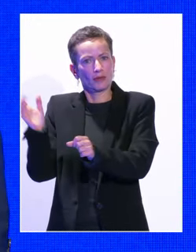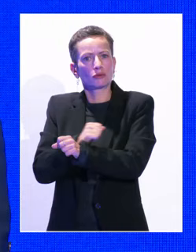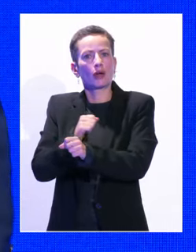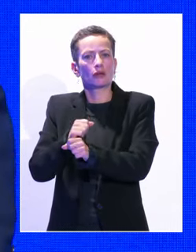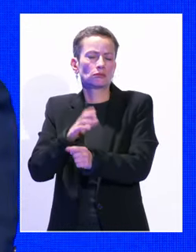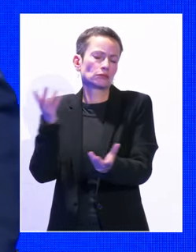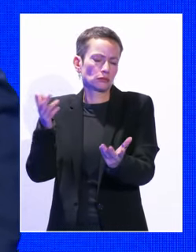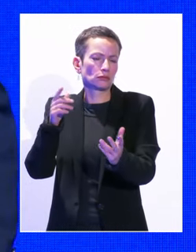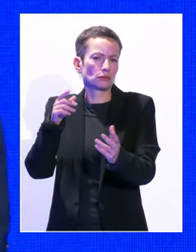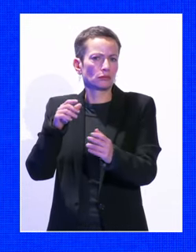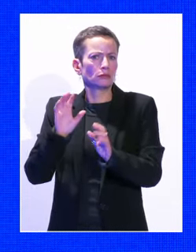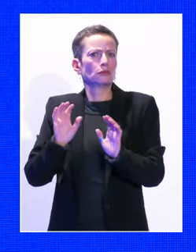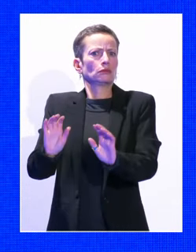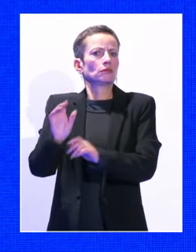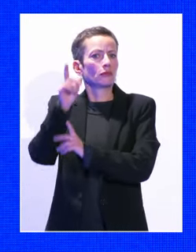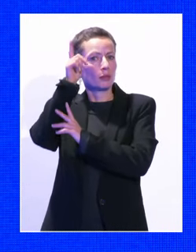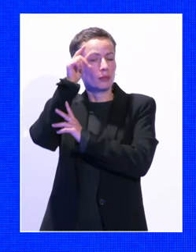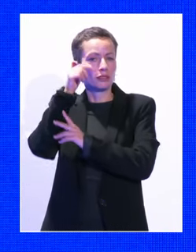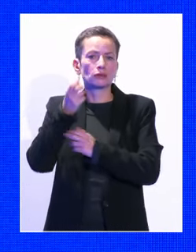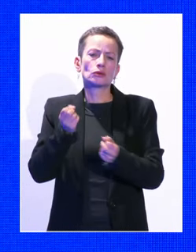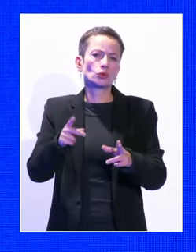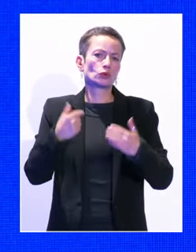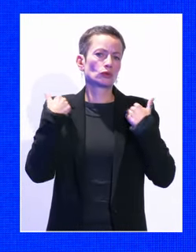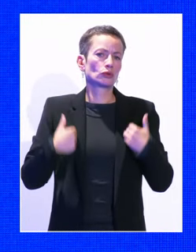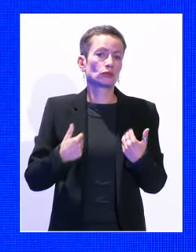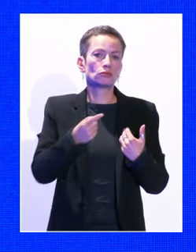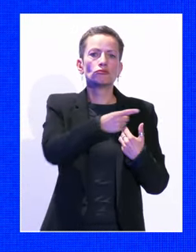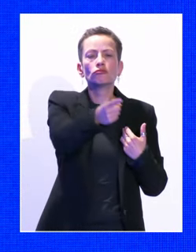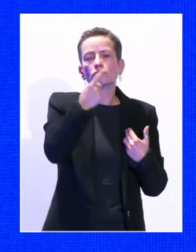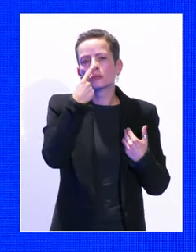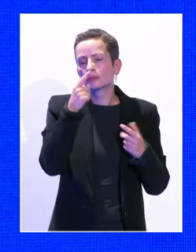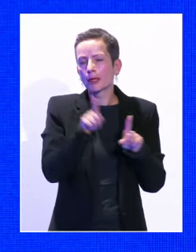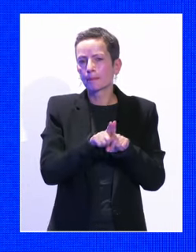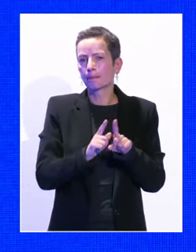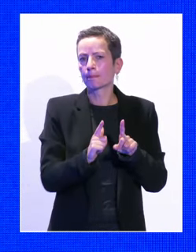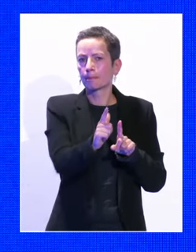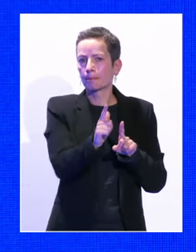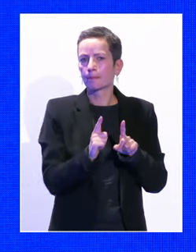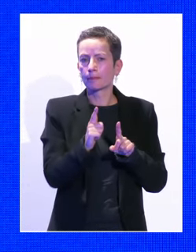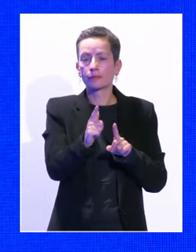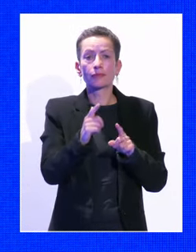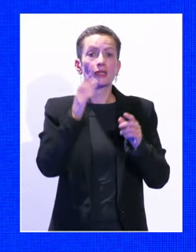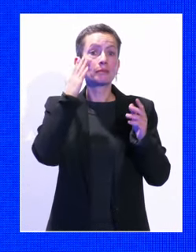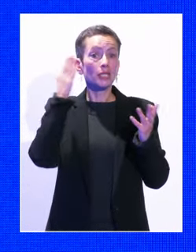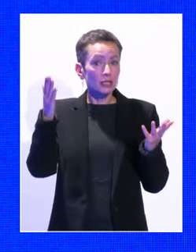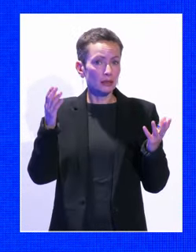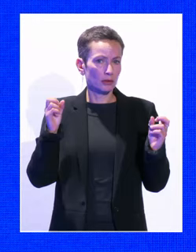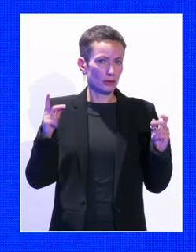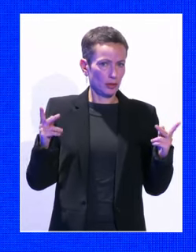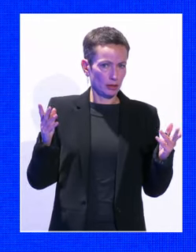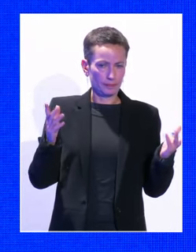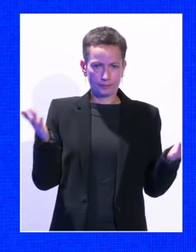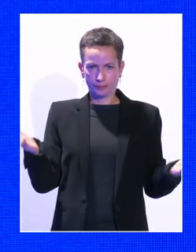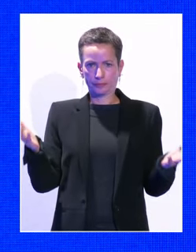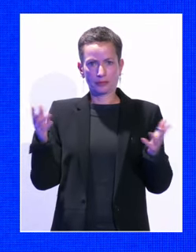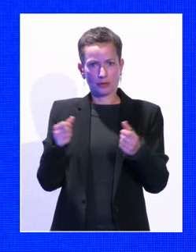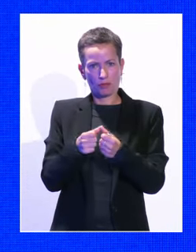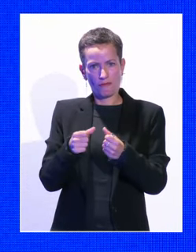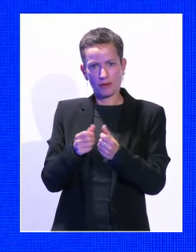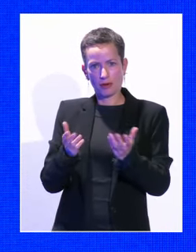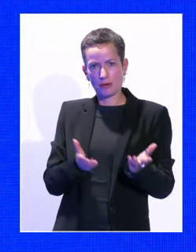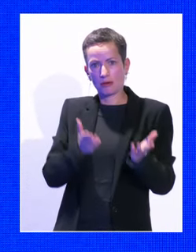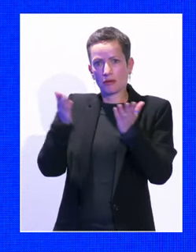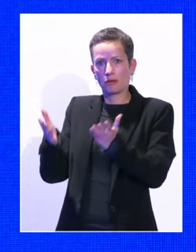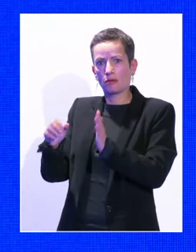la certitude, et j'imagine que vous la partagez, que si la question avait été « est-ce qu'on donne tous les pouvoirs